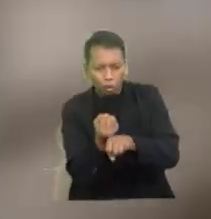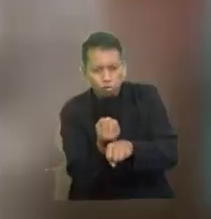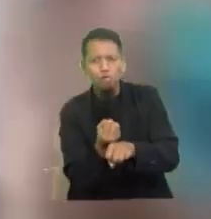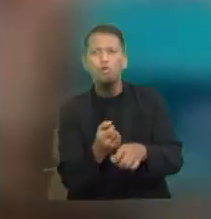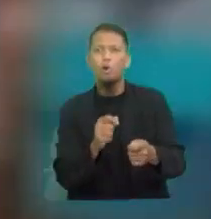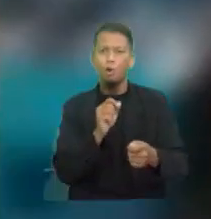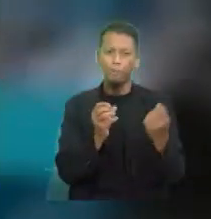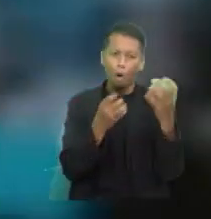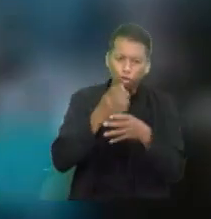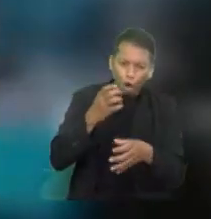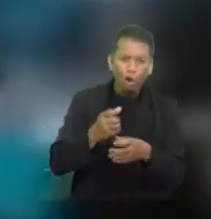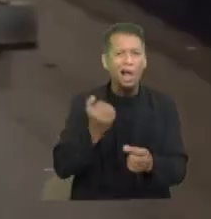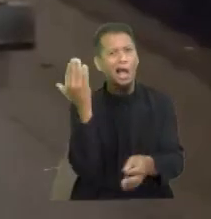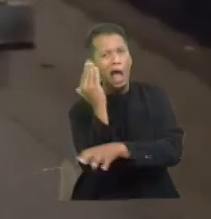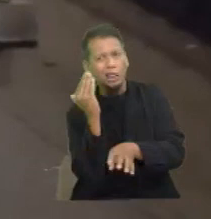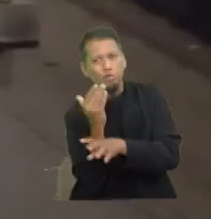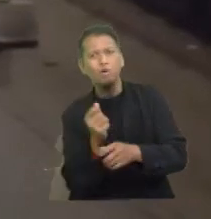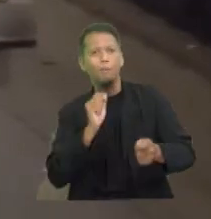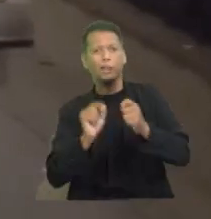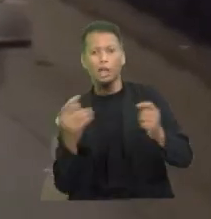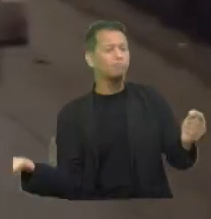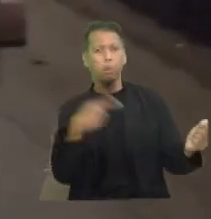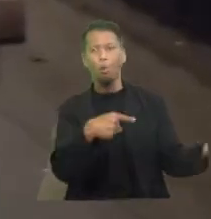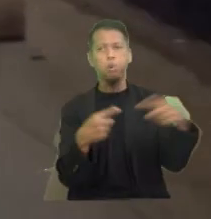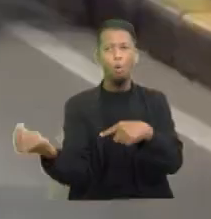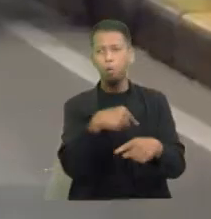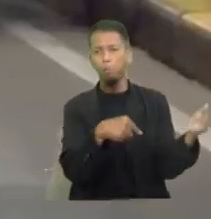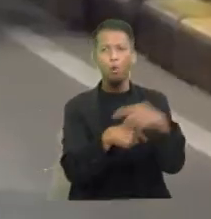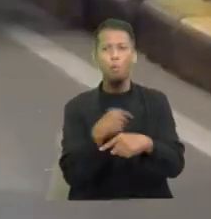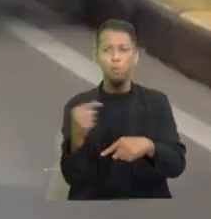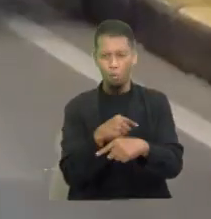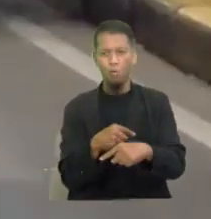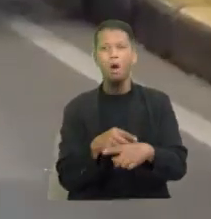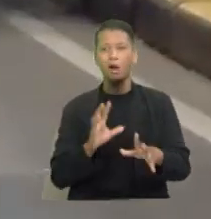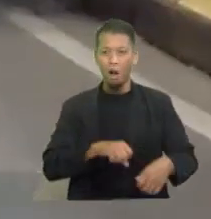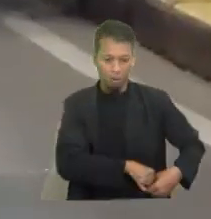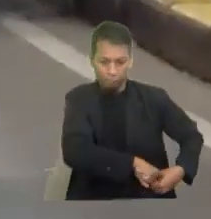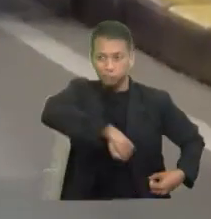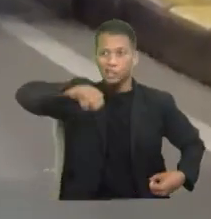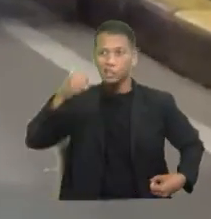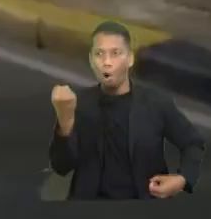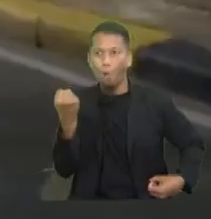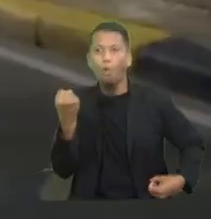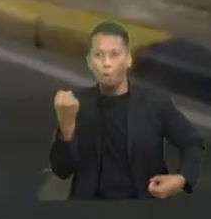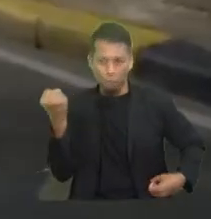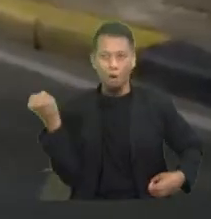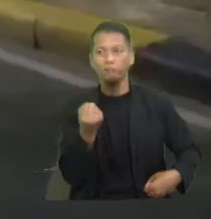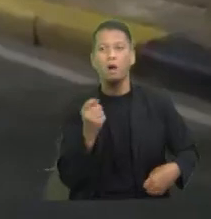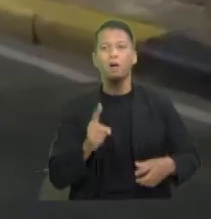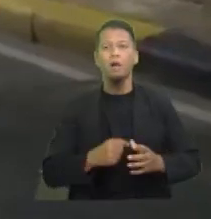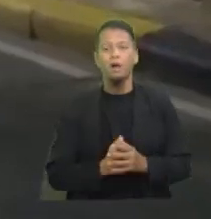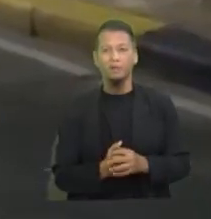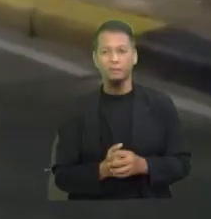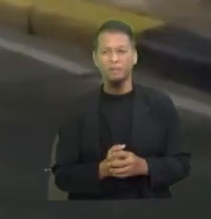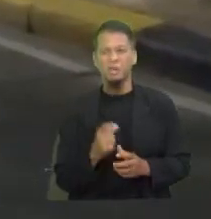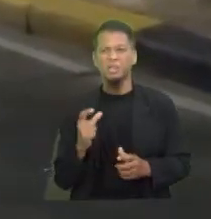kayu, hingga petasan. Sebagian pelaku nekat membekali diri dengan senjata tajam. Menghindari terkena sasaran, para pengendara